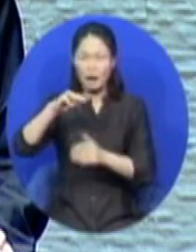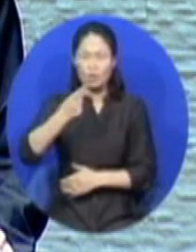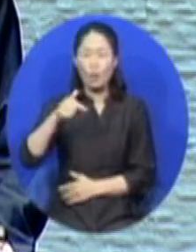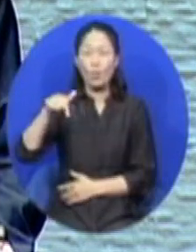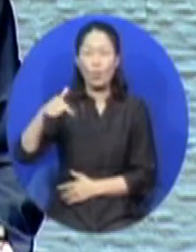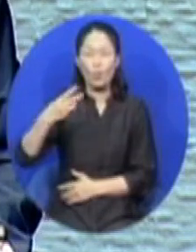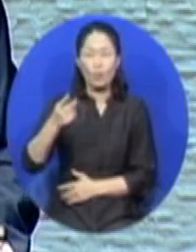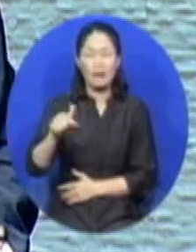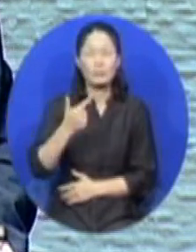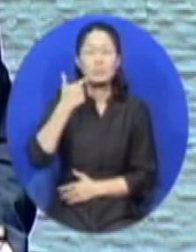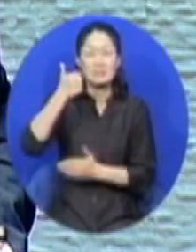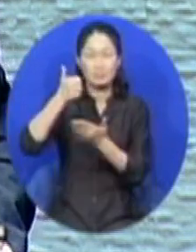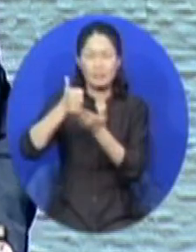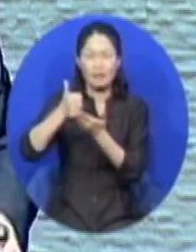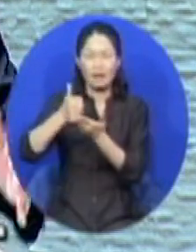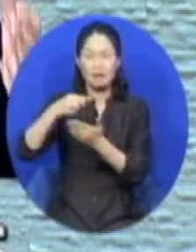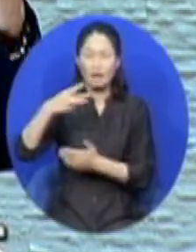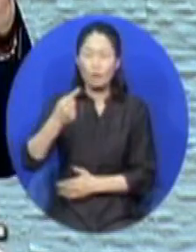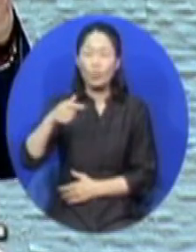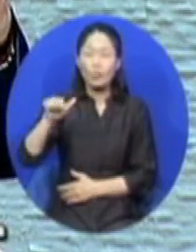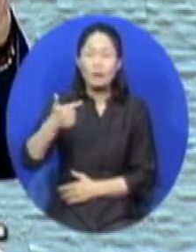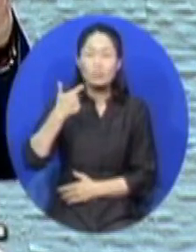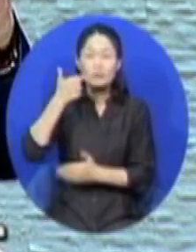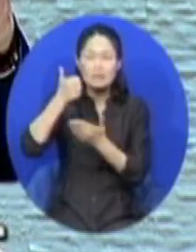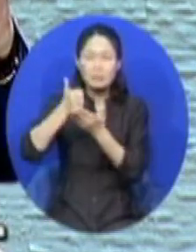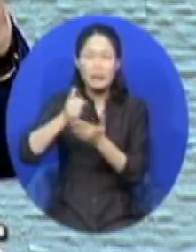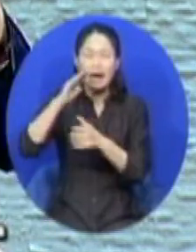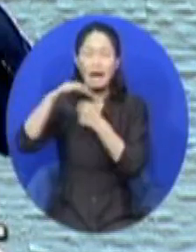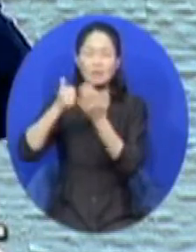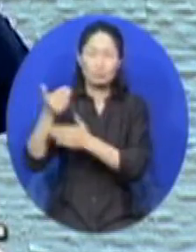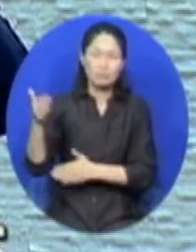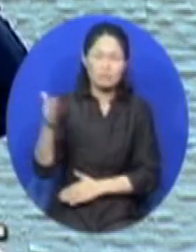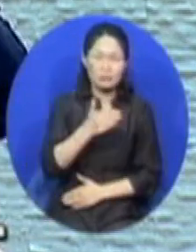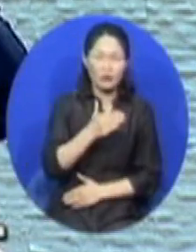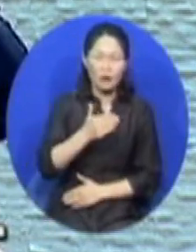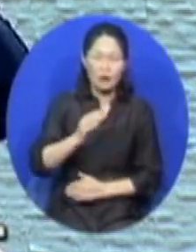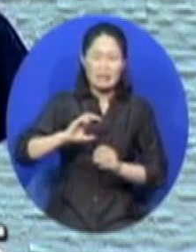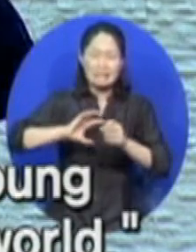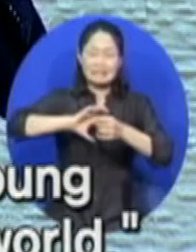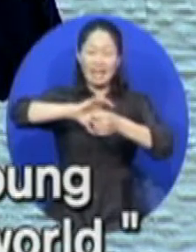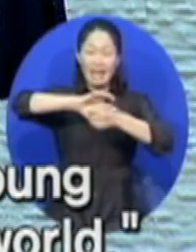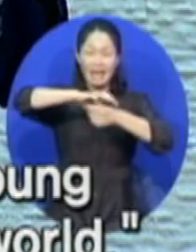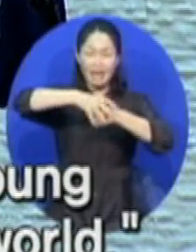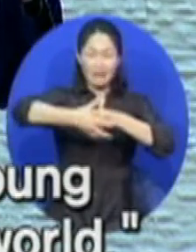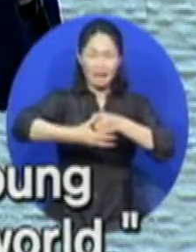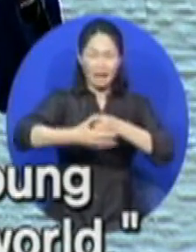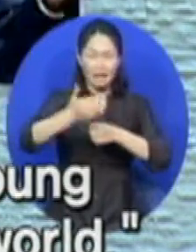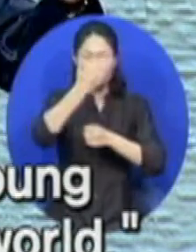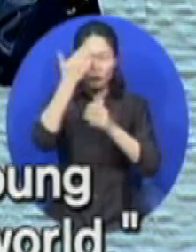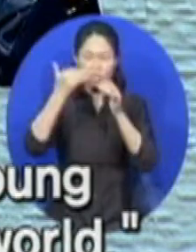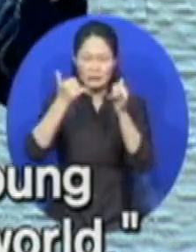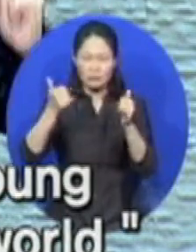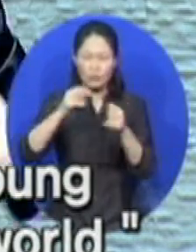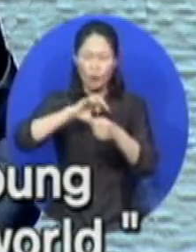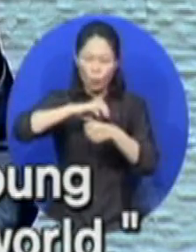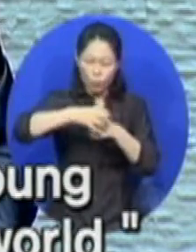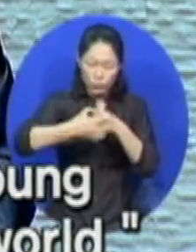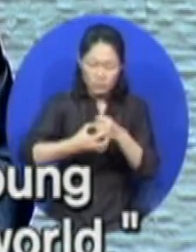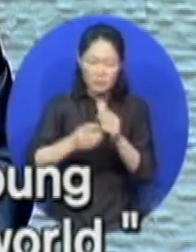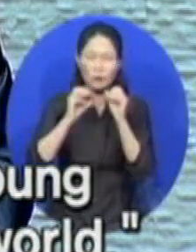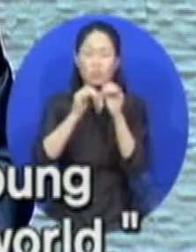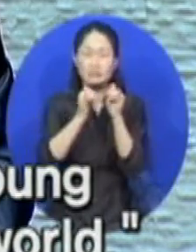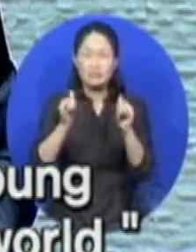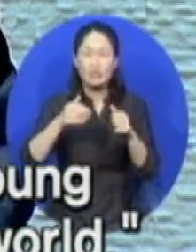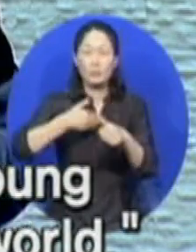님 이 목사님이 하나님으로부터 전 세계의 젊은이들을 세계 곳곳에 선교사로